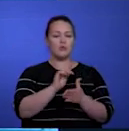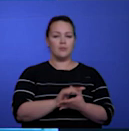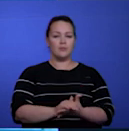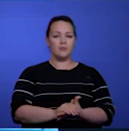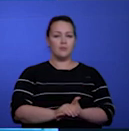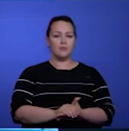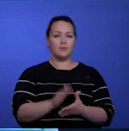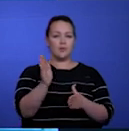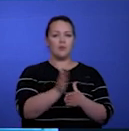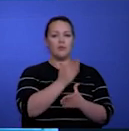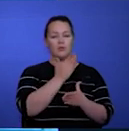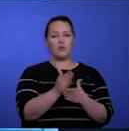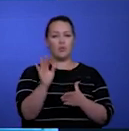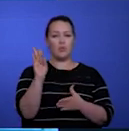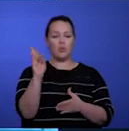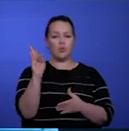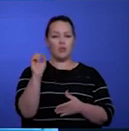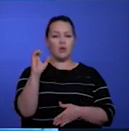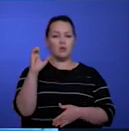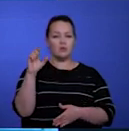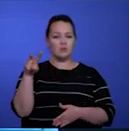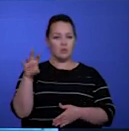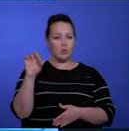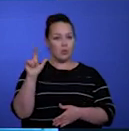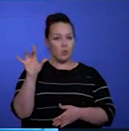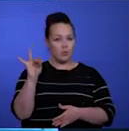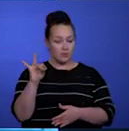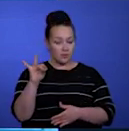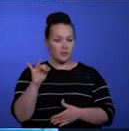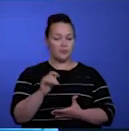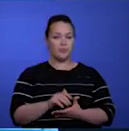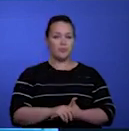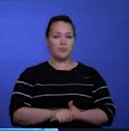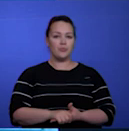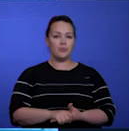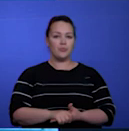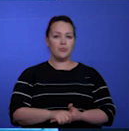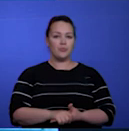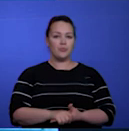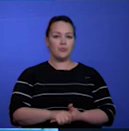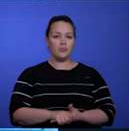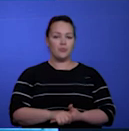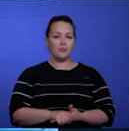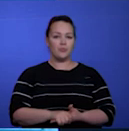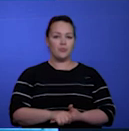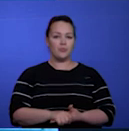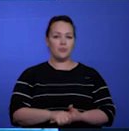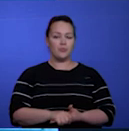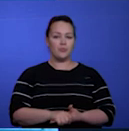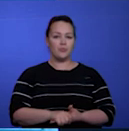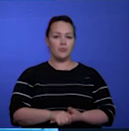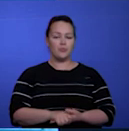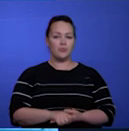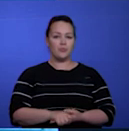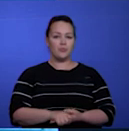делю на слоги именно на слоги ребята переносить слова так нельзя конечно